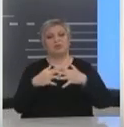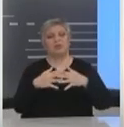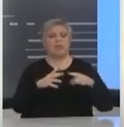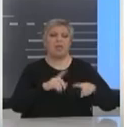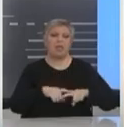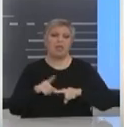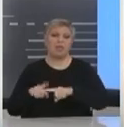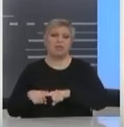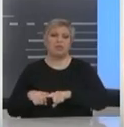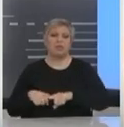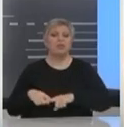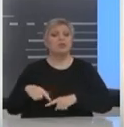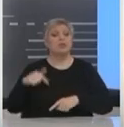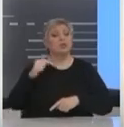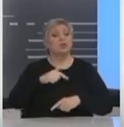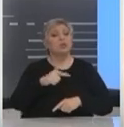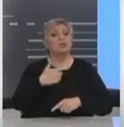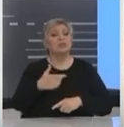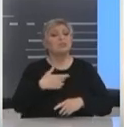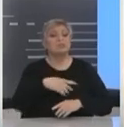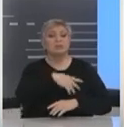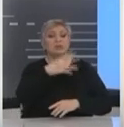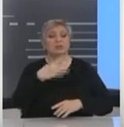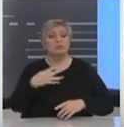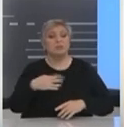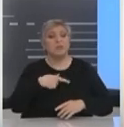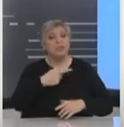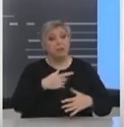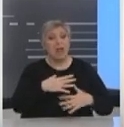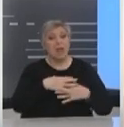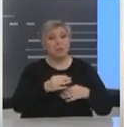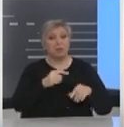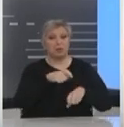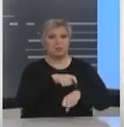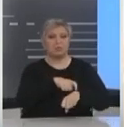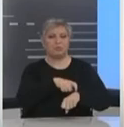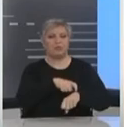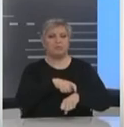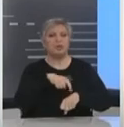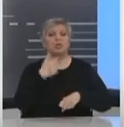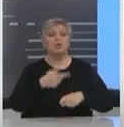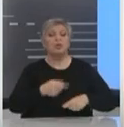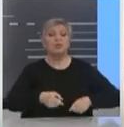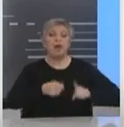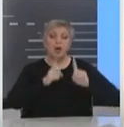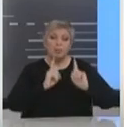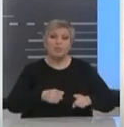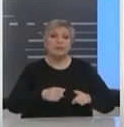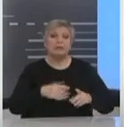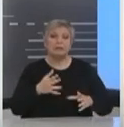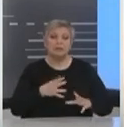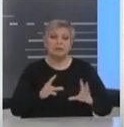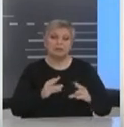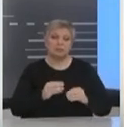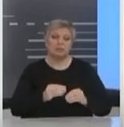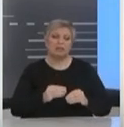σας, και εκπροσωπεί και εσάς, κύριοι του ΣΥΡΙΖΑ, αυτό το πράγμα, έβγαλε αποφάσεις μνημεία προδοσίας με